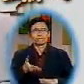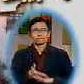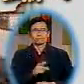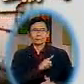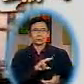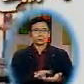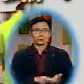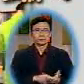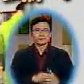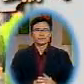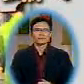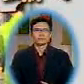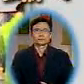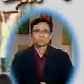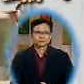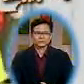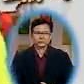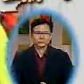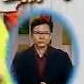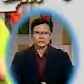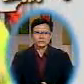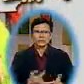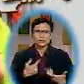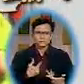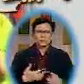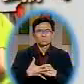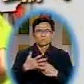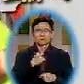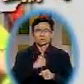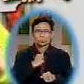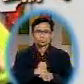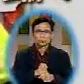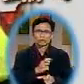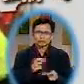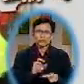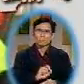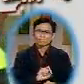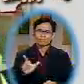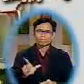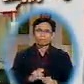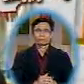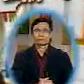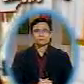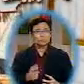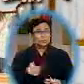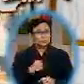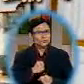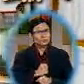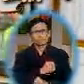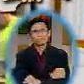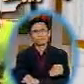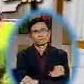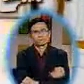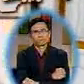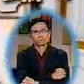信。 第5份工，人工即係好高過以前我份工。我做嘢好辛苦嗰